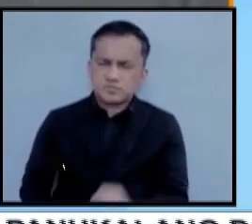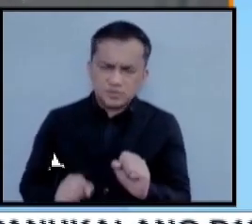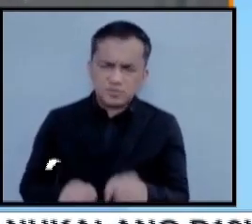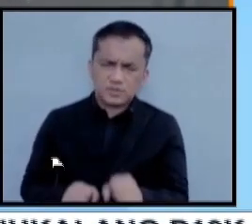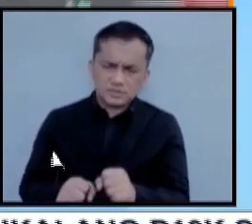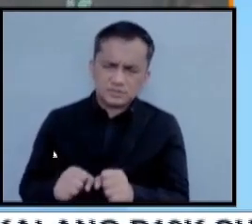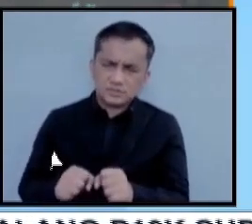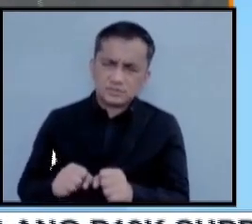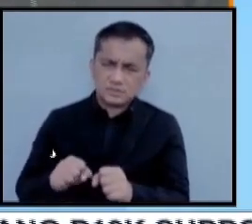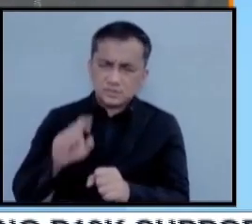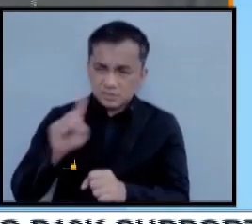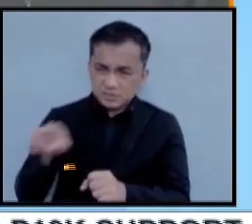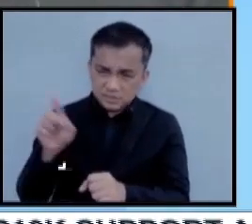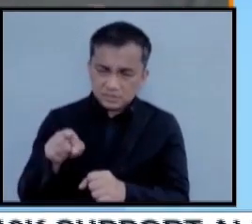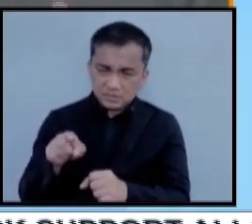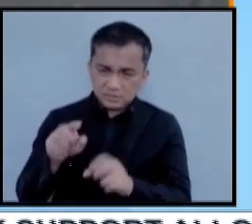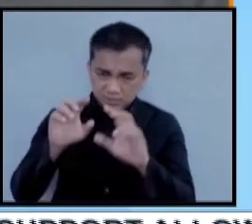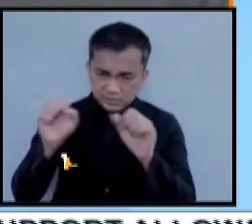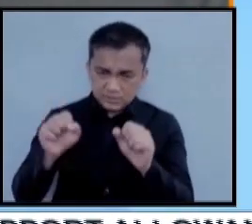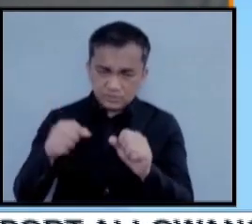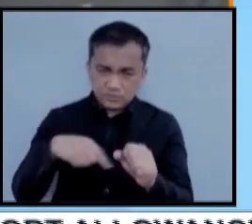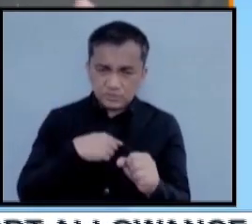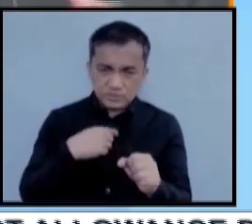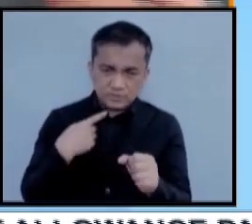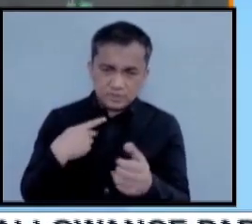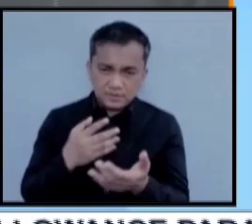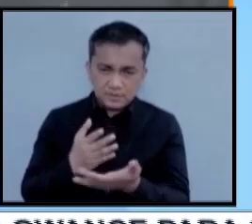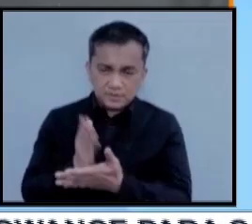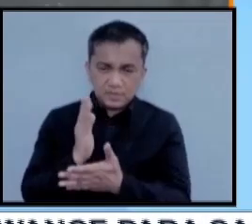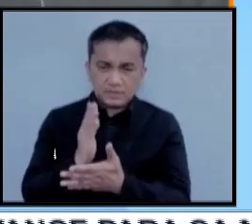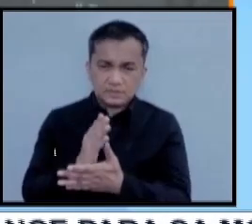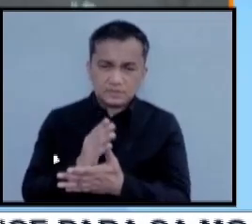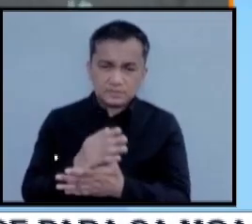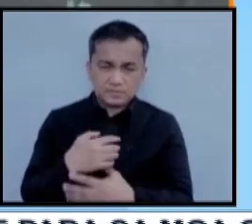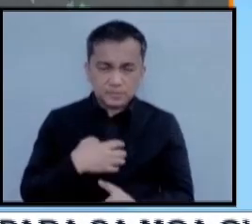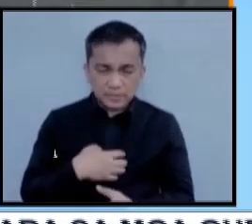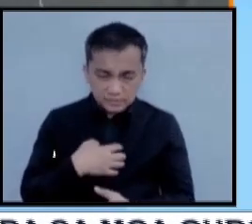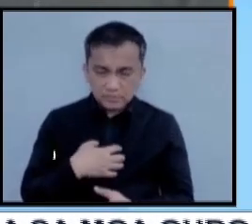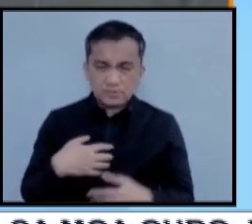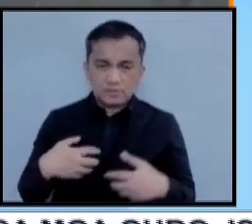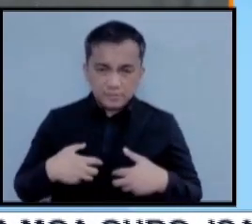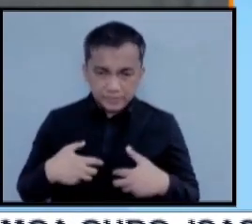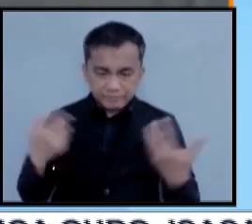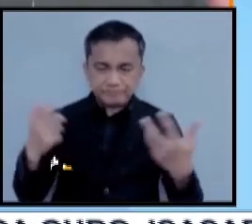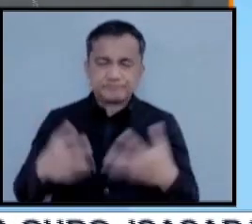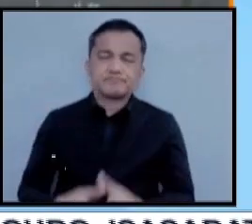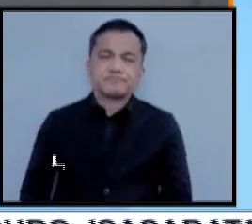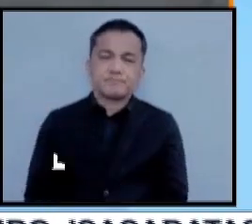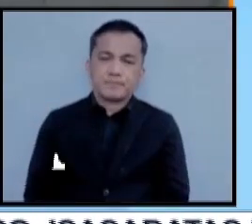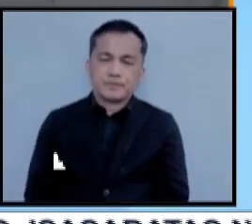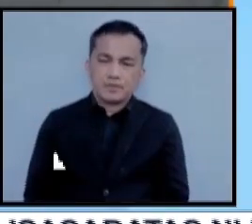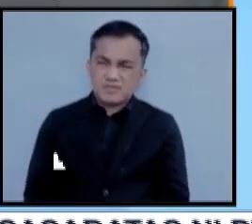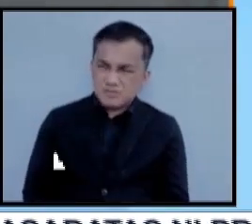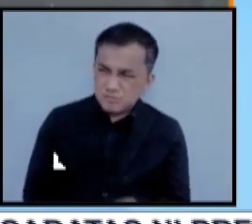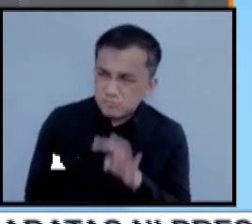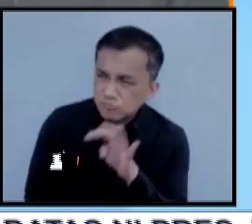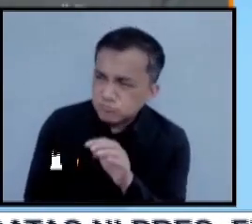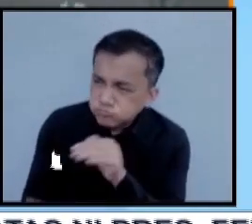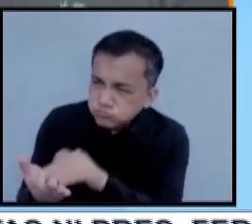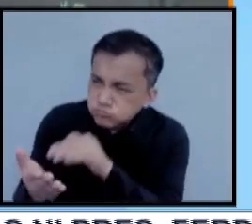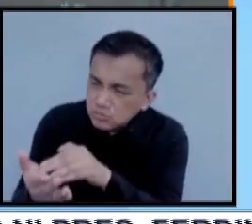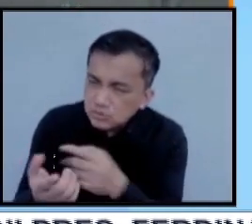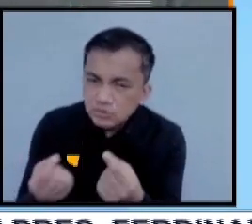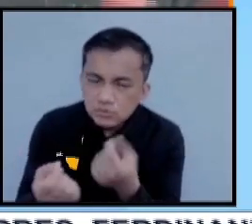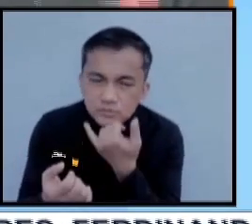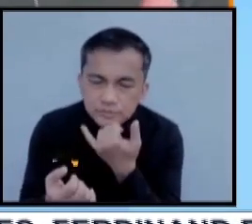President We have a right may karapatan tayong magino may karapatan tayong uriratin kung anong mga Malin